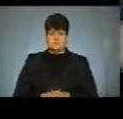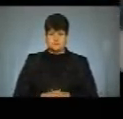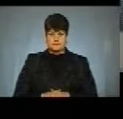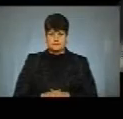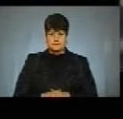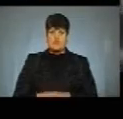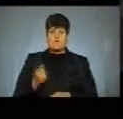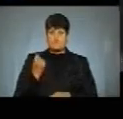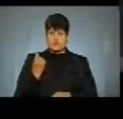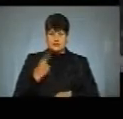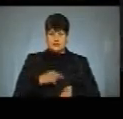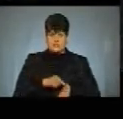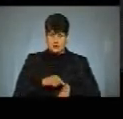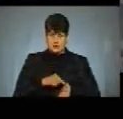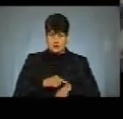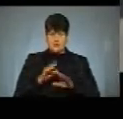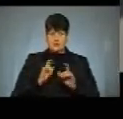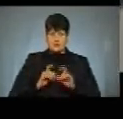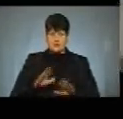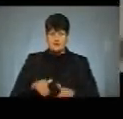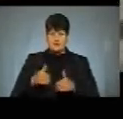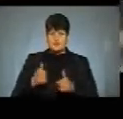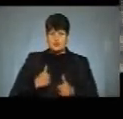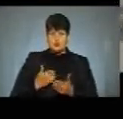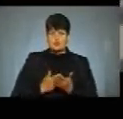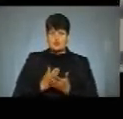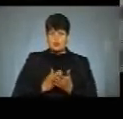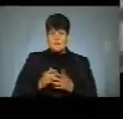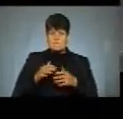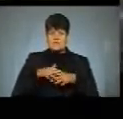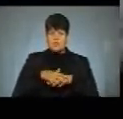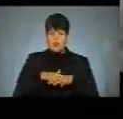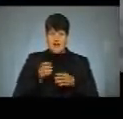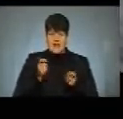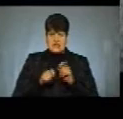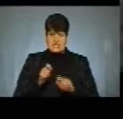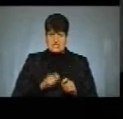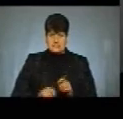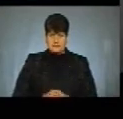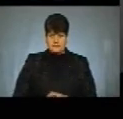В 11-й годині студенти передали військовослужбовцям маскувальні сітки.